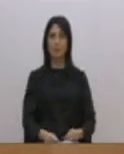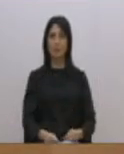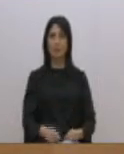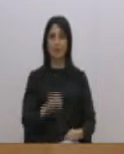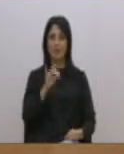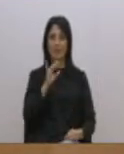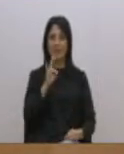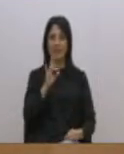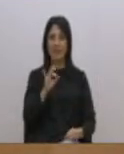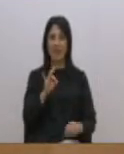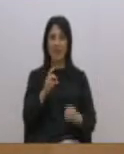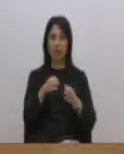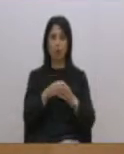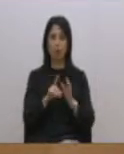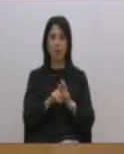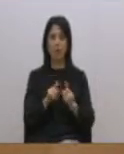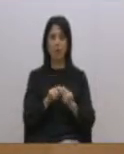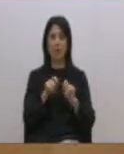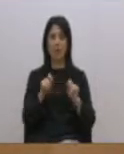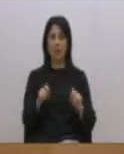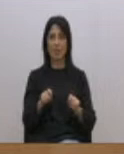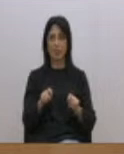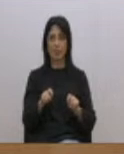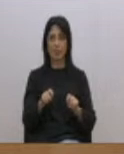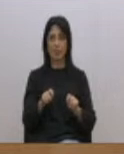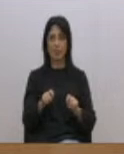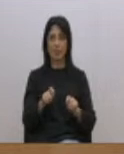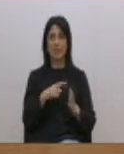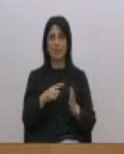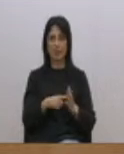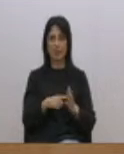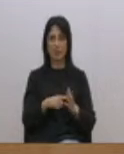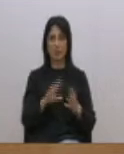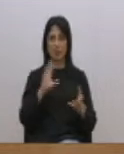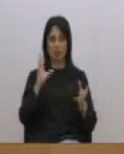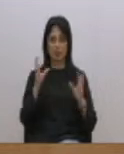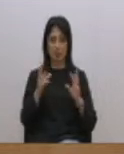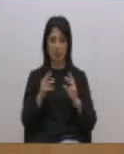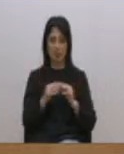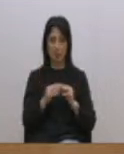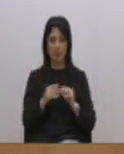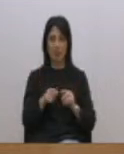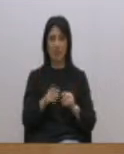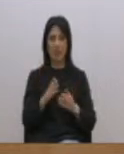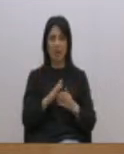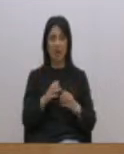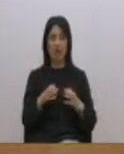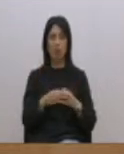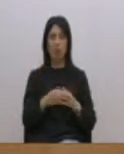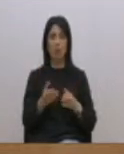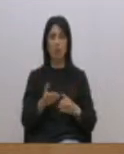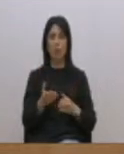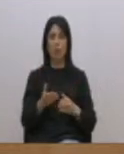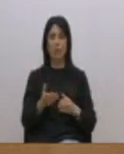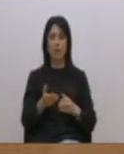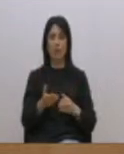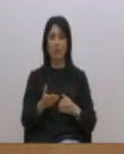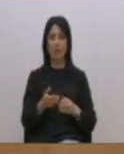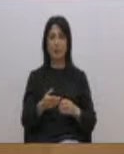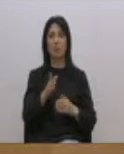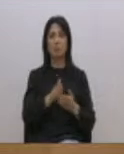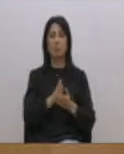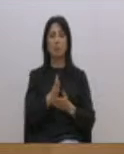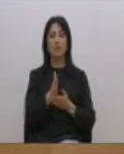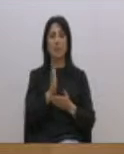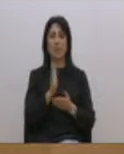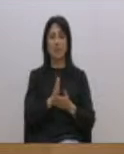ინტერფრაქციული ჯგუფი იქნება, რა თქმა უნდა, რაღაც საკითხებს ჯერებლად და ეს არ არის ჯგუფი, რომელიც რაღაც საბოლოოდ